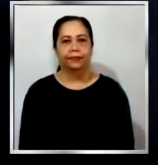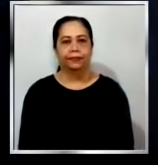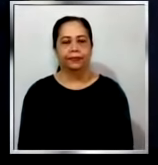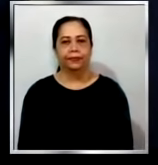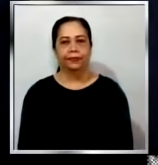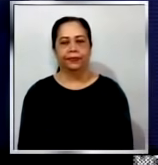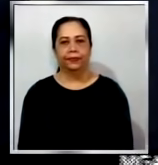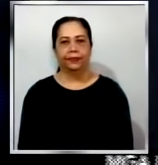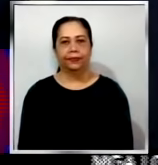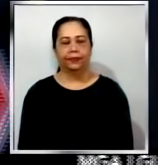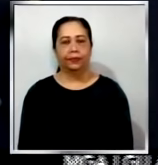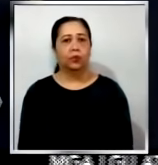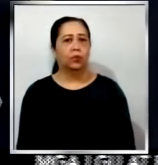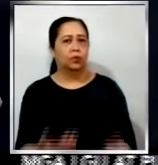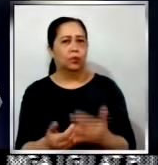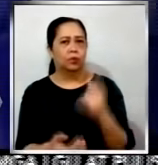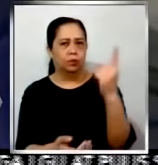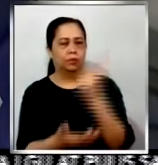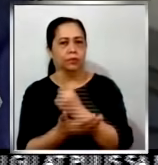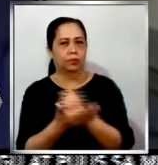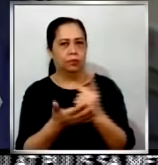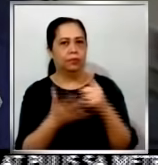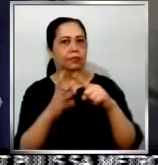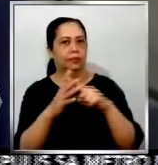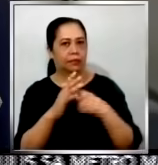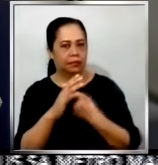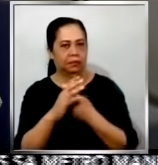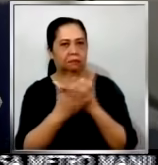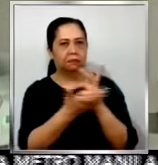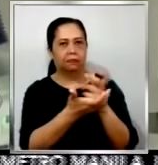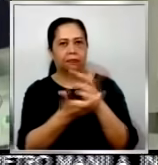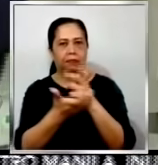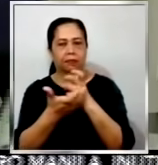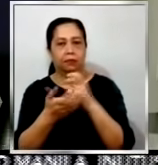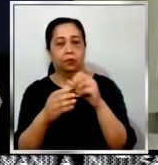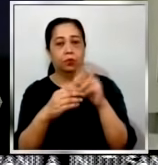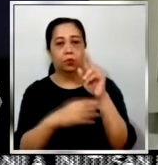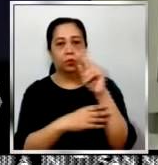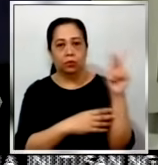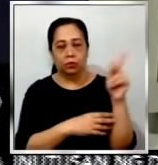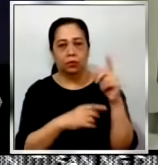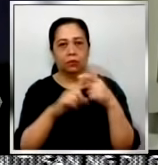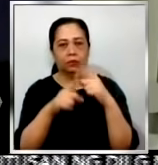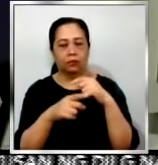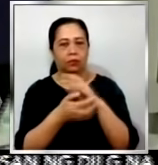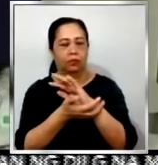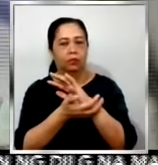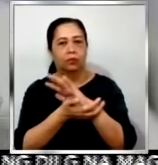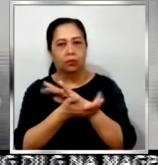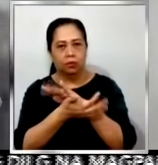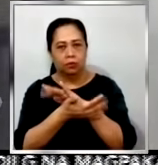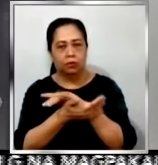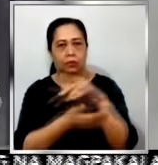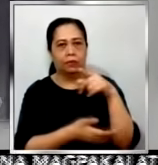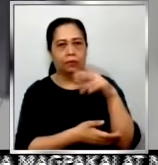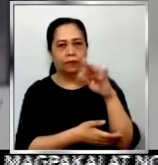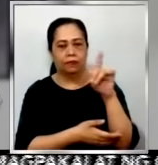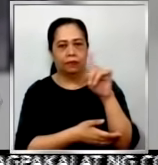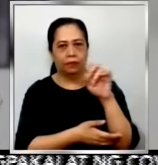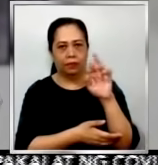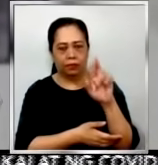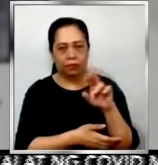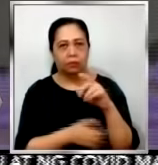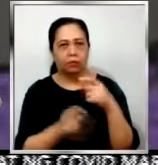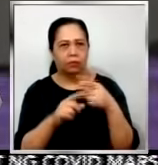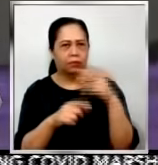Halos isang linggo na mula nang simula ng mass vaccination sa United Kingdom gamit ang COVID-19 vaccine ng Pfizer at BioNTech. Hindi bababa sa